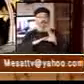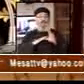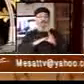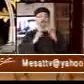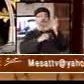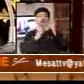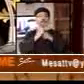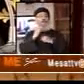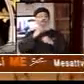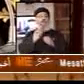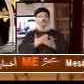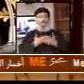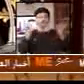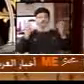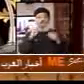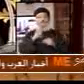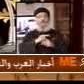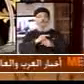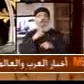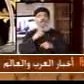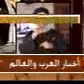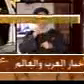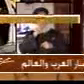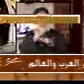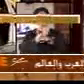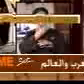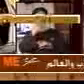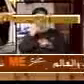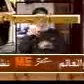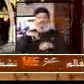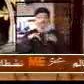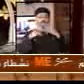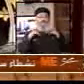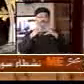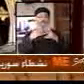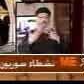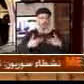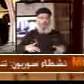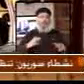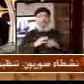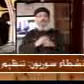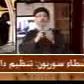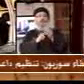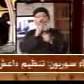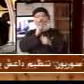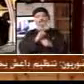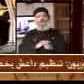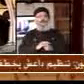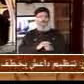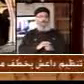ويسوع مش عايز يصرفهم صائمين يخوروا في الطريق، التعبير المشهور خالص.